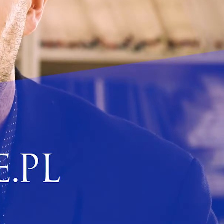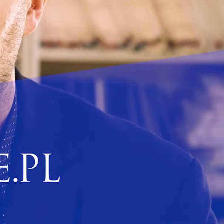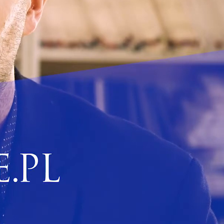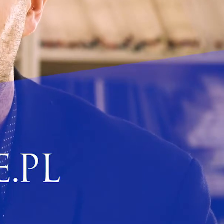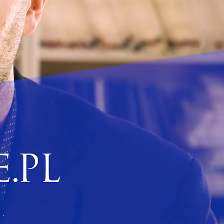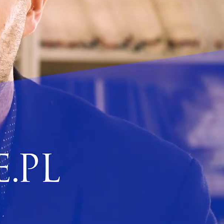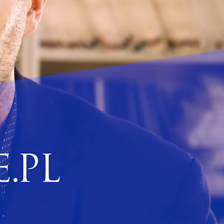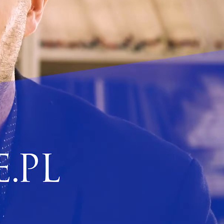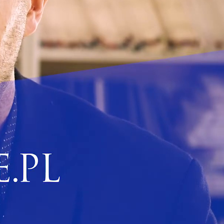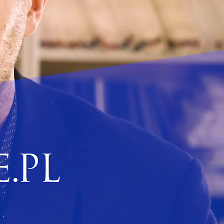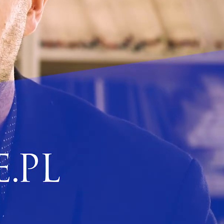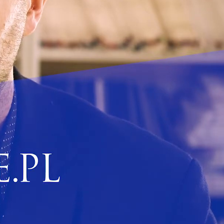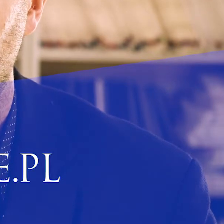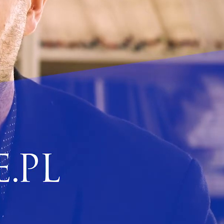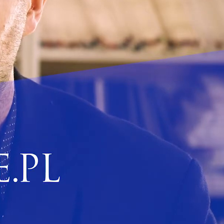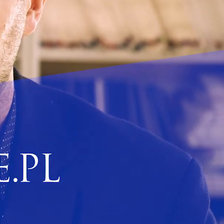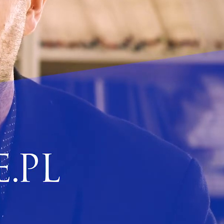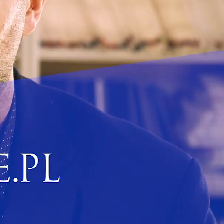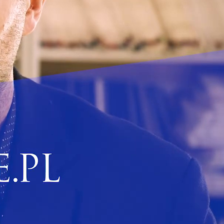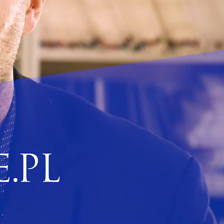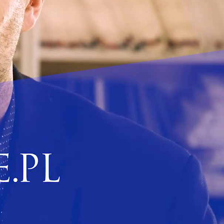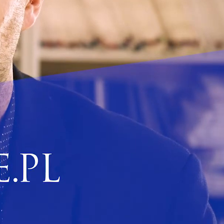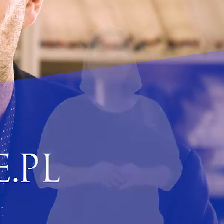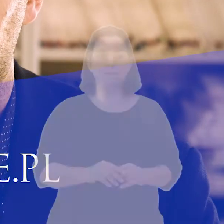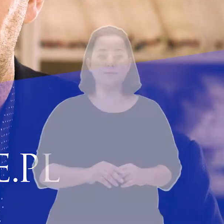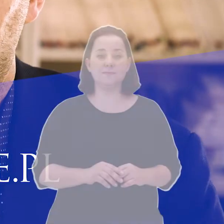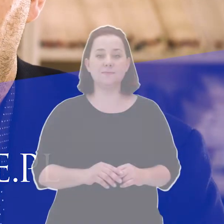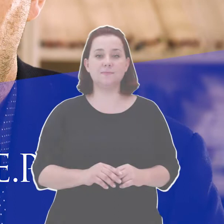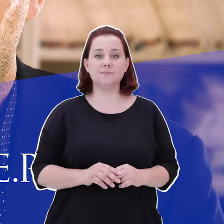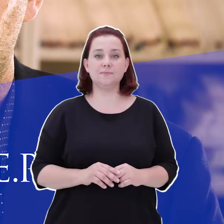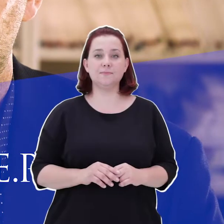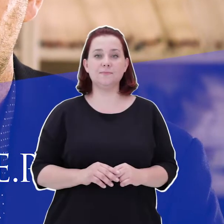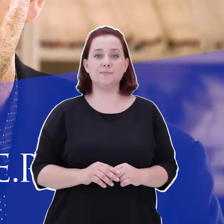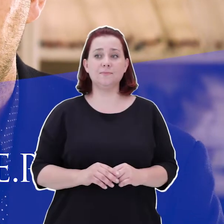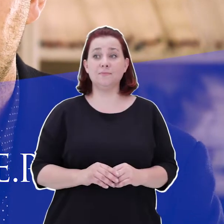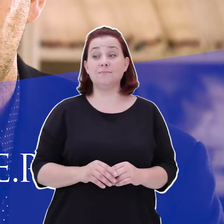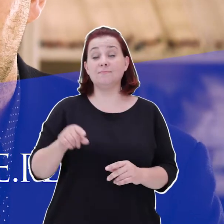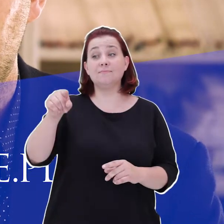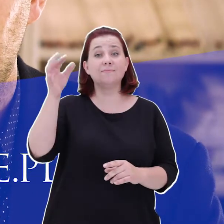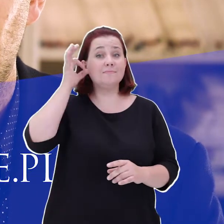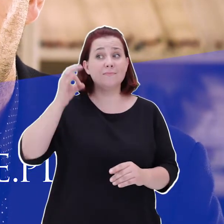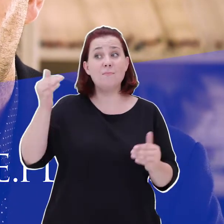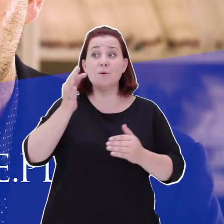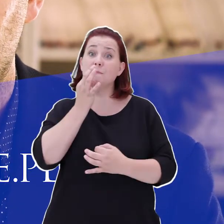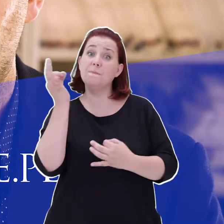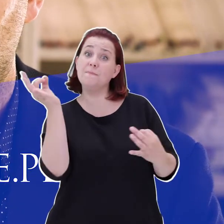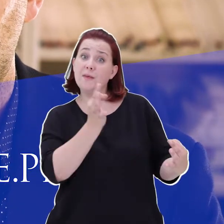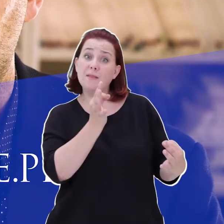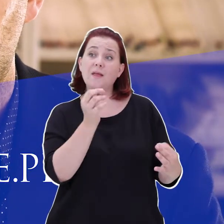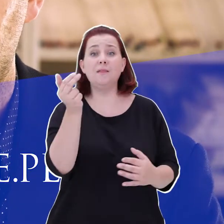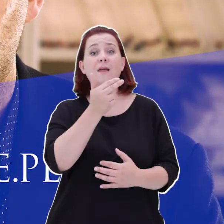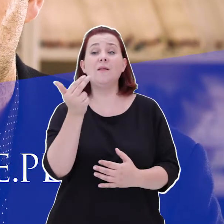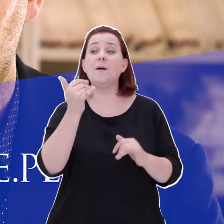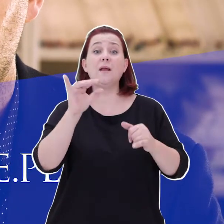WUP, jak Wojewódzki Urząd Pracy, myślnik katowice.pl. Możecie Panie zadać nam pytanie dotyczące tego,